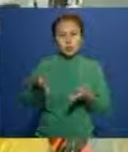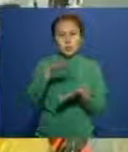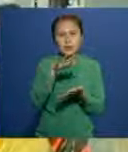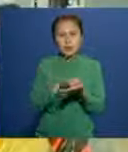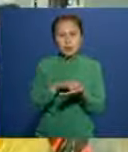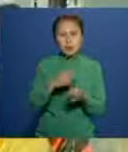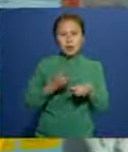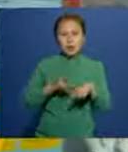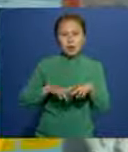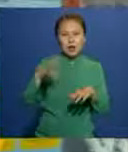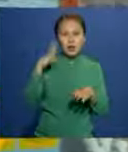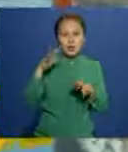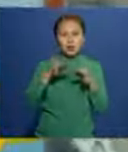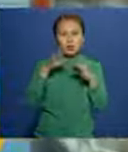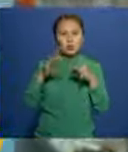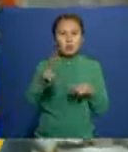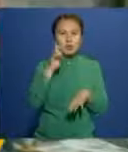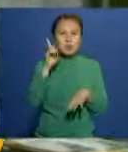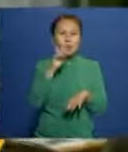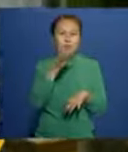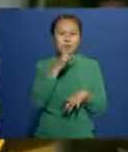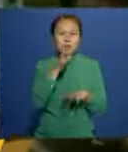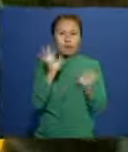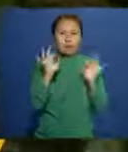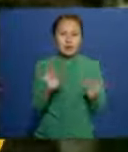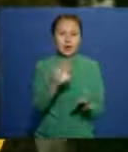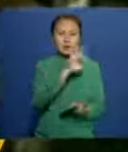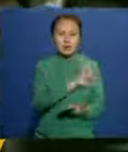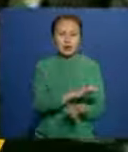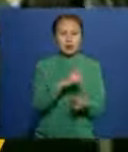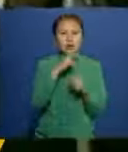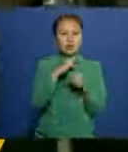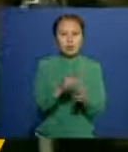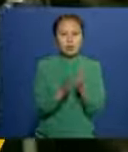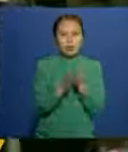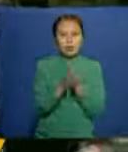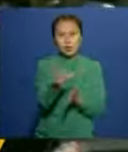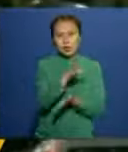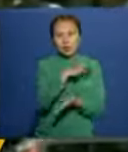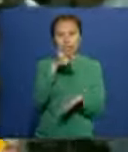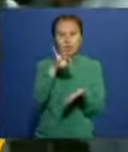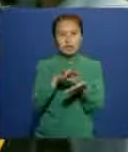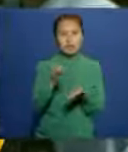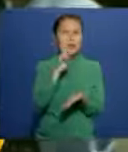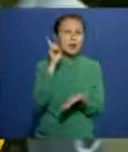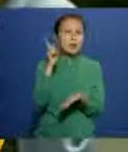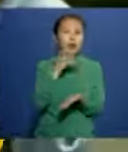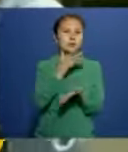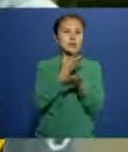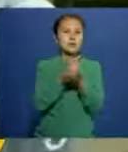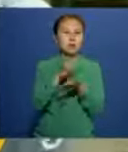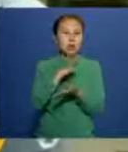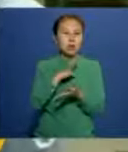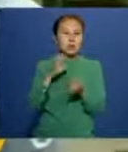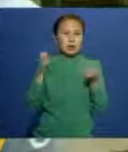алу мақсатында Алматы қаласының әкімі жастардың уақытын тиімді ұйымдастыру мәселетін назарға алып отыр. Осы мақсатта жастардың білім алаңы